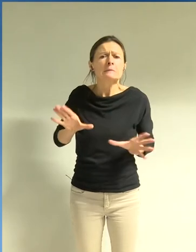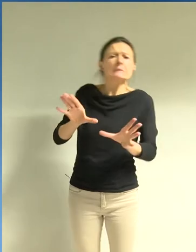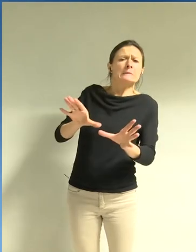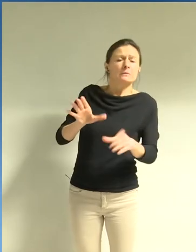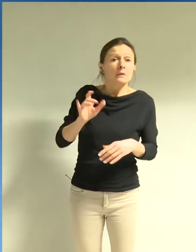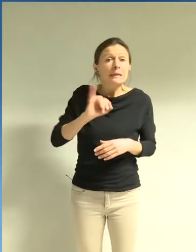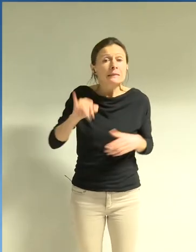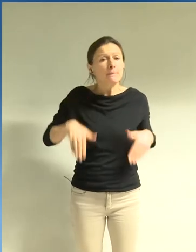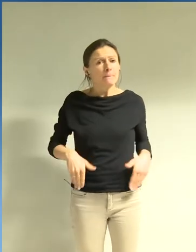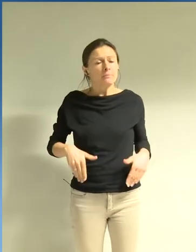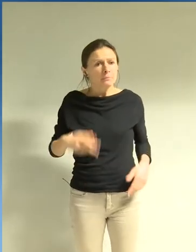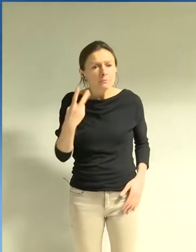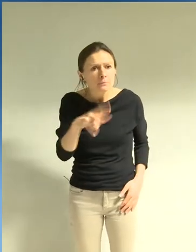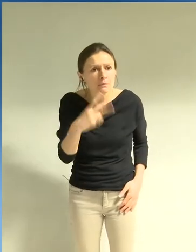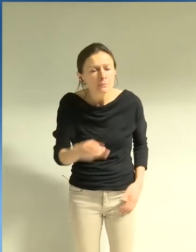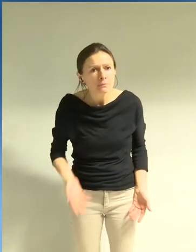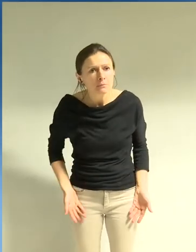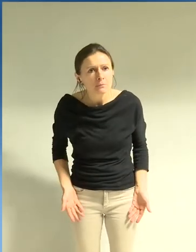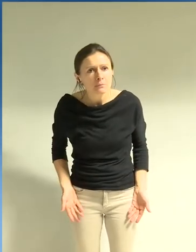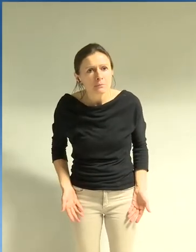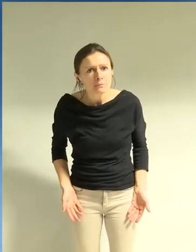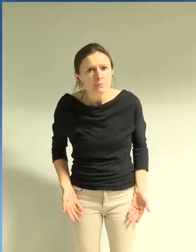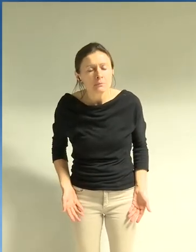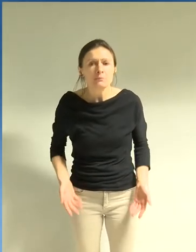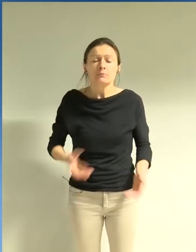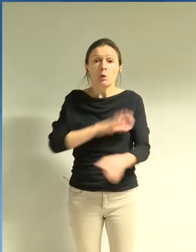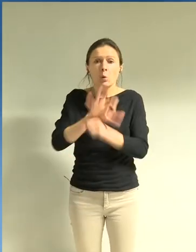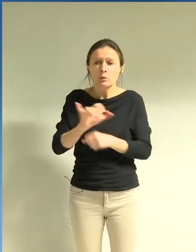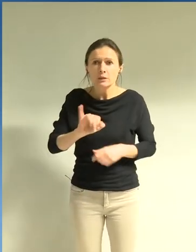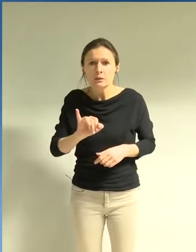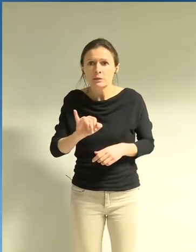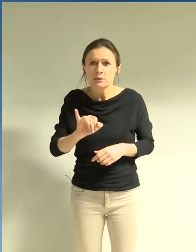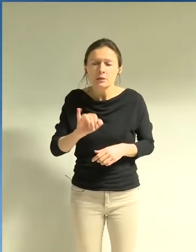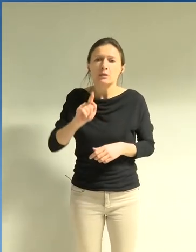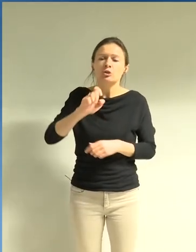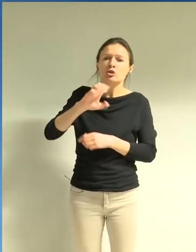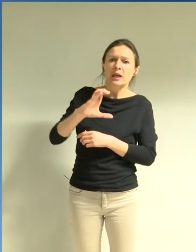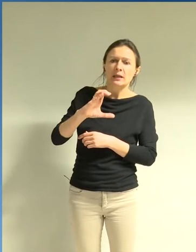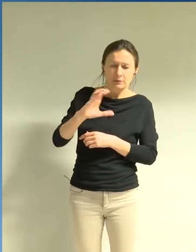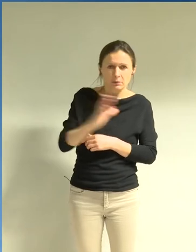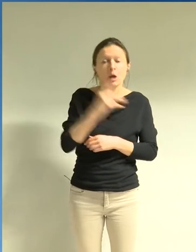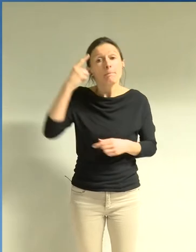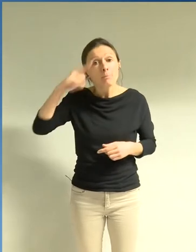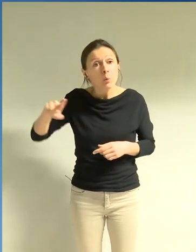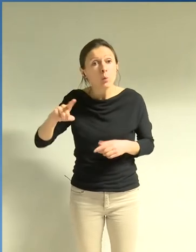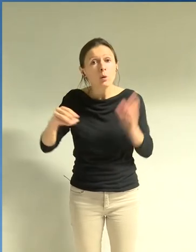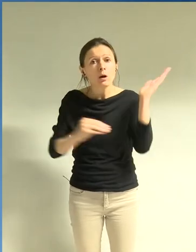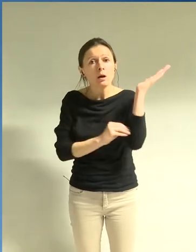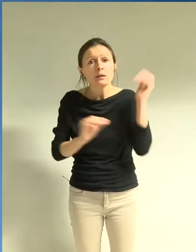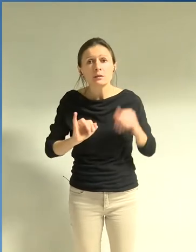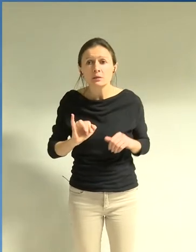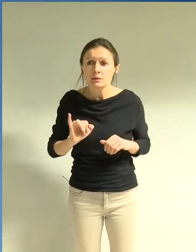amendement qui votent contre jec qui votent pour donc